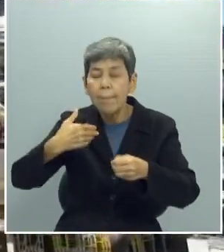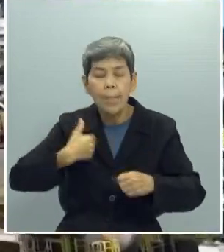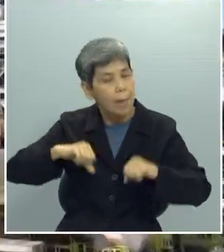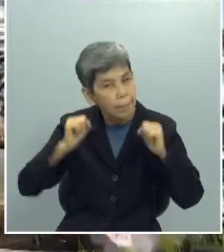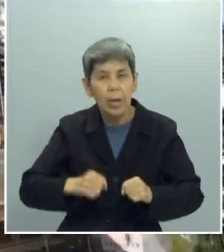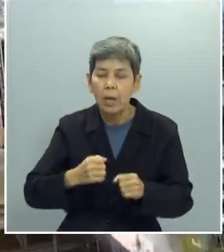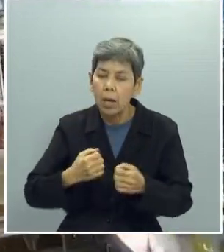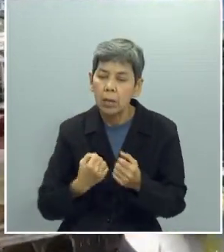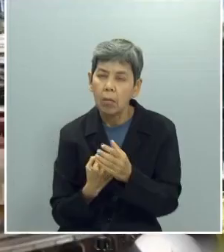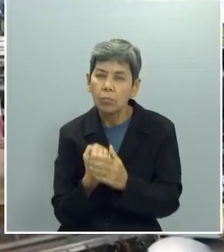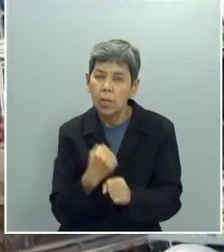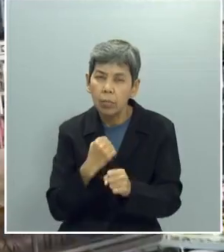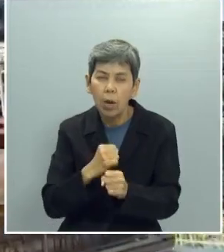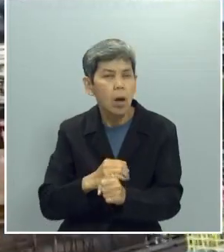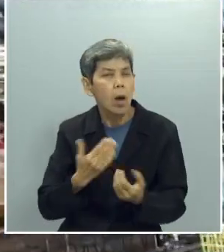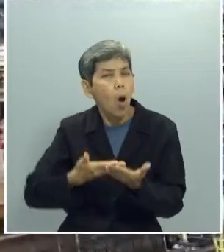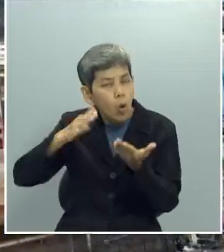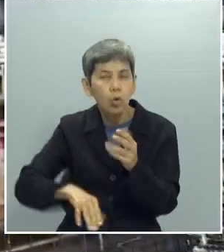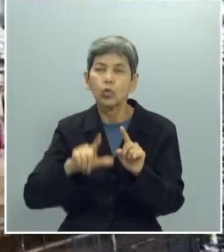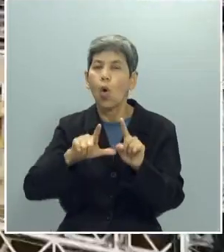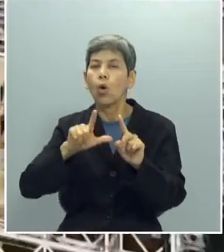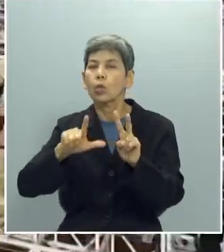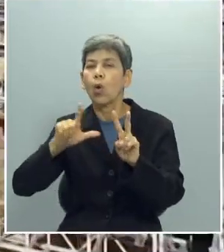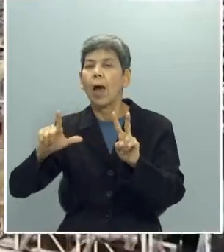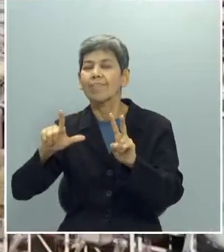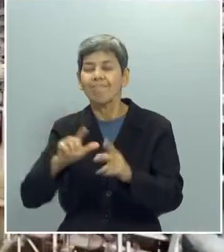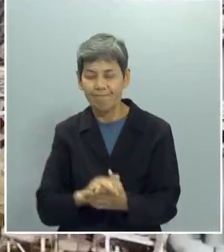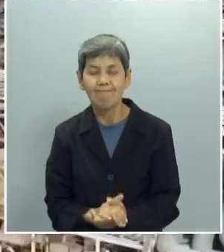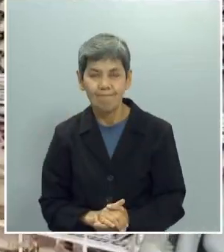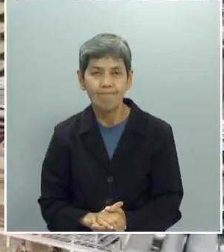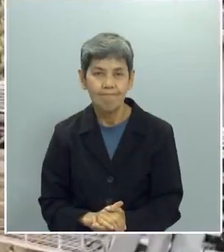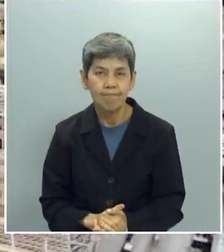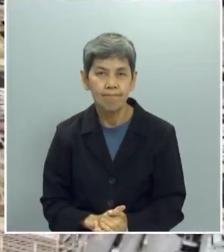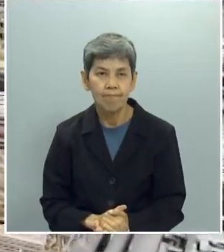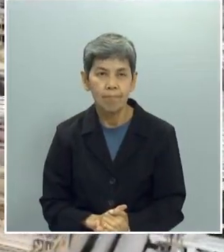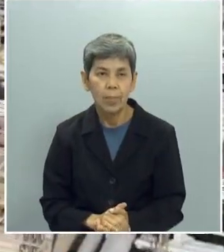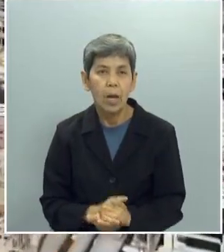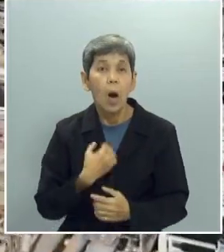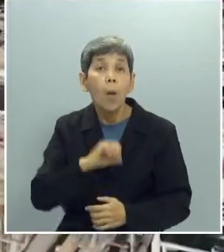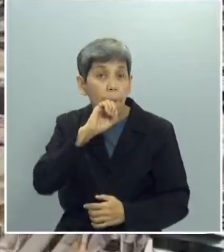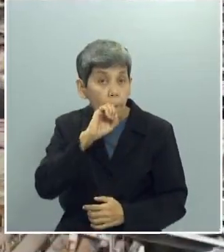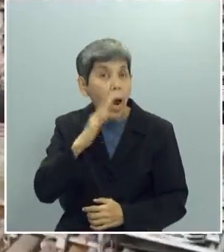ให้ลดกำลังการผลิตลงวันละ 2ล้านบาท Realค่ะแจ้งสถานการณ์แบบนี้นะครับเกี่ยวข้อง